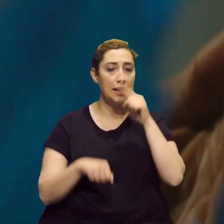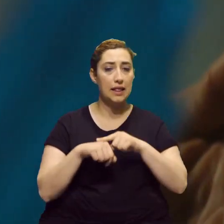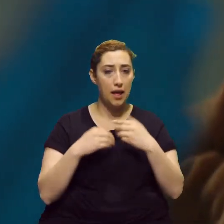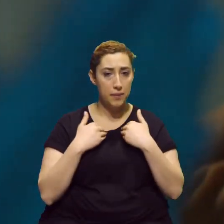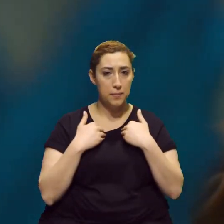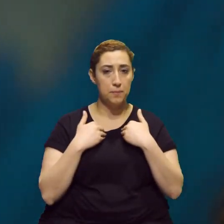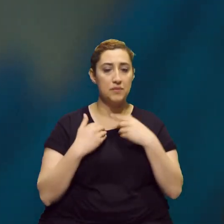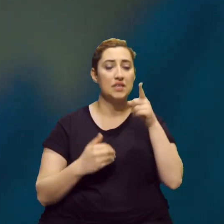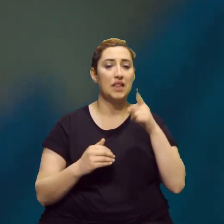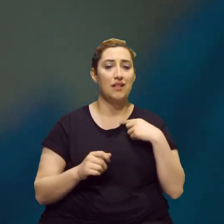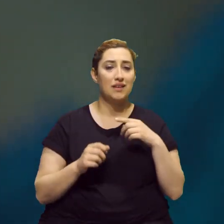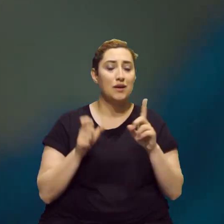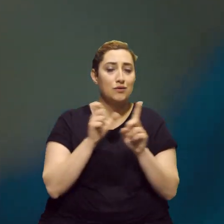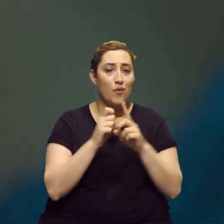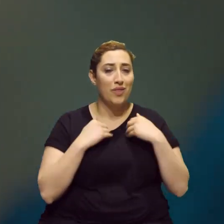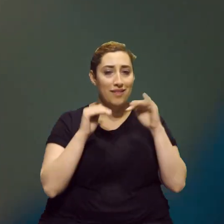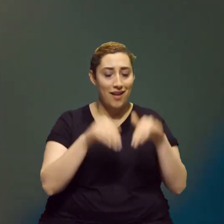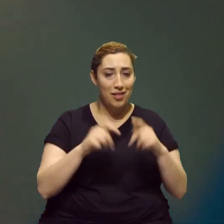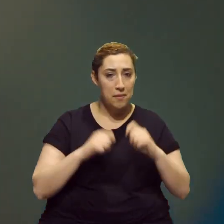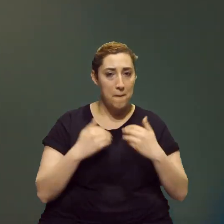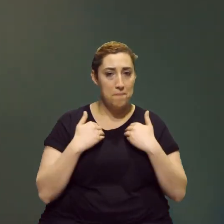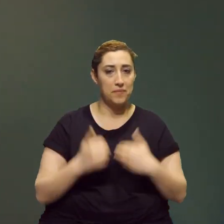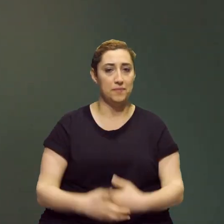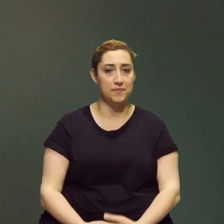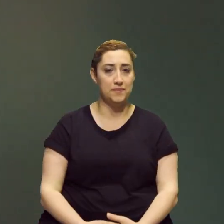inandım, sana sığındım.